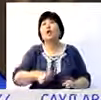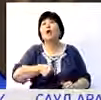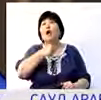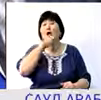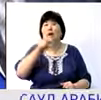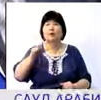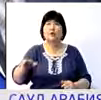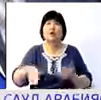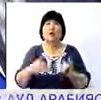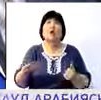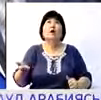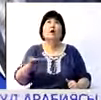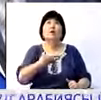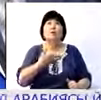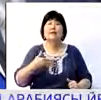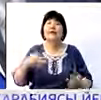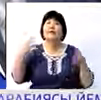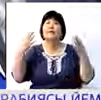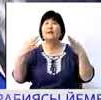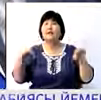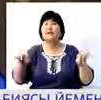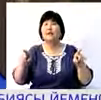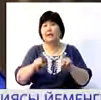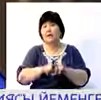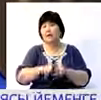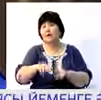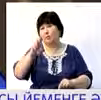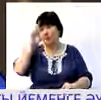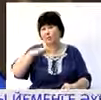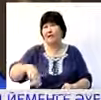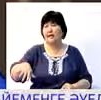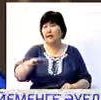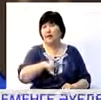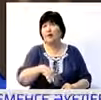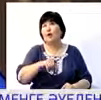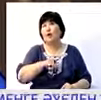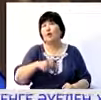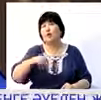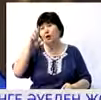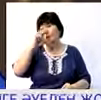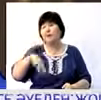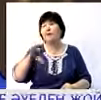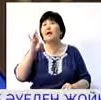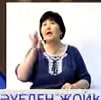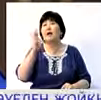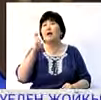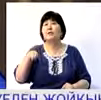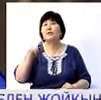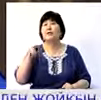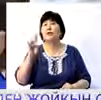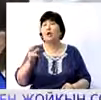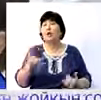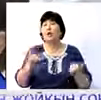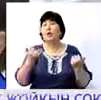бойында болу керек. Біз демократиялық лайықты мемлекетпіз. Өзіміздің мемлекеттік рәміздерімізді оны